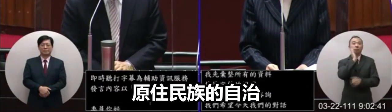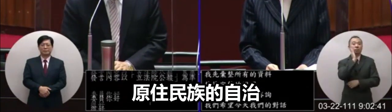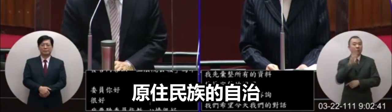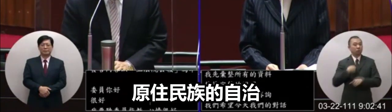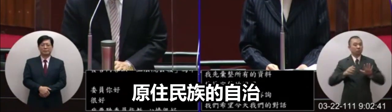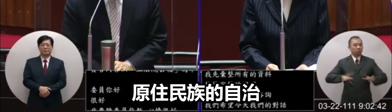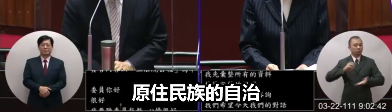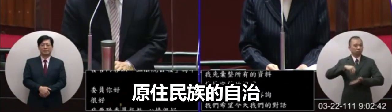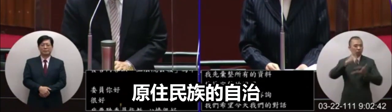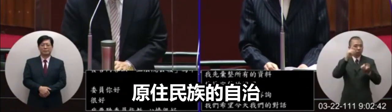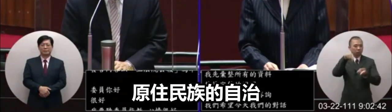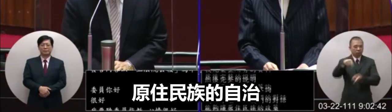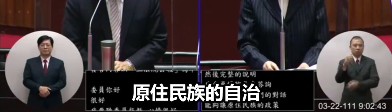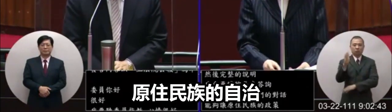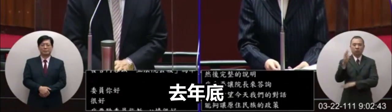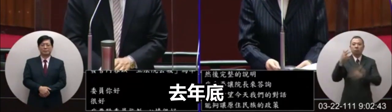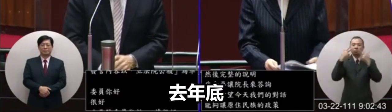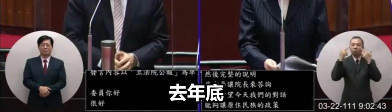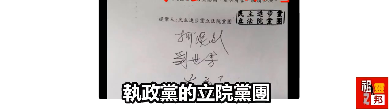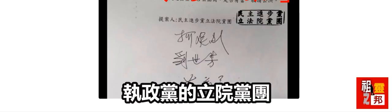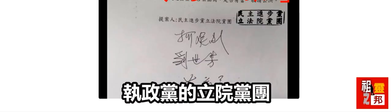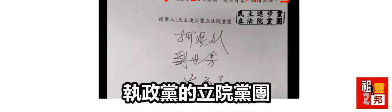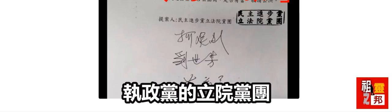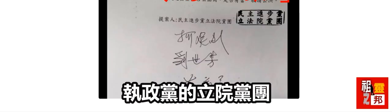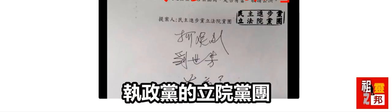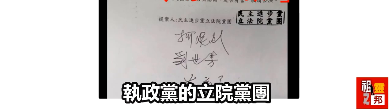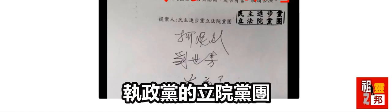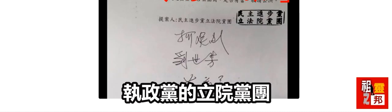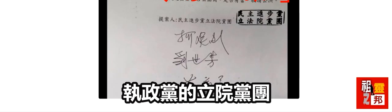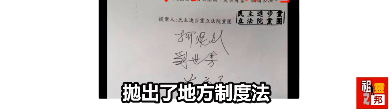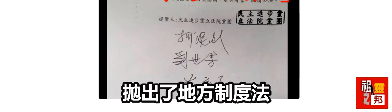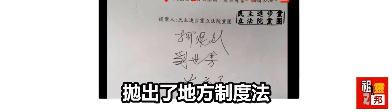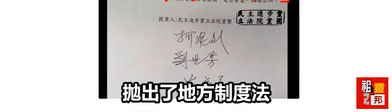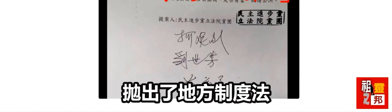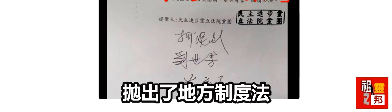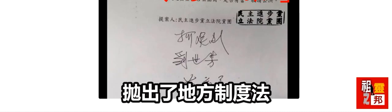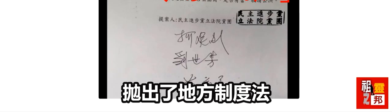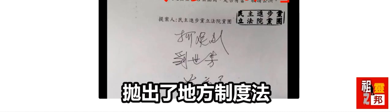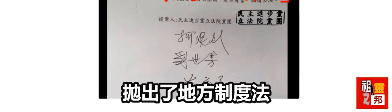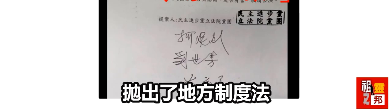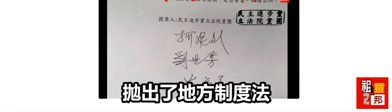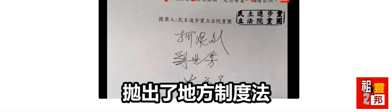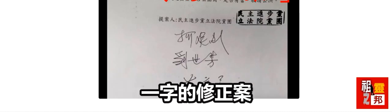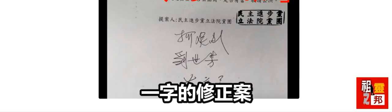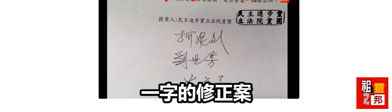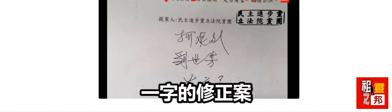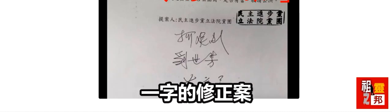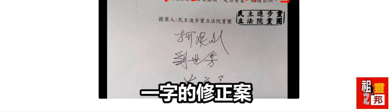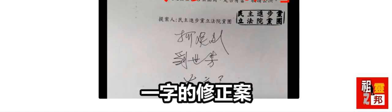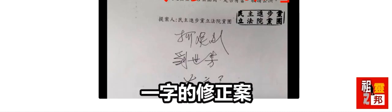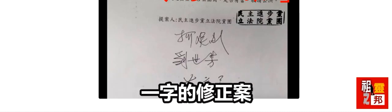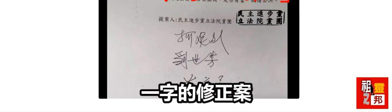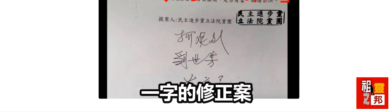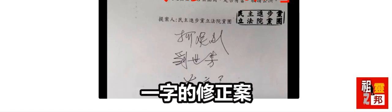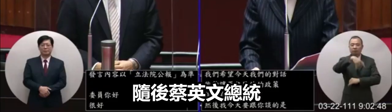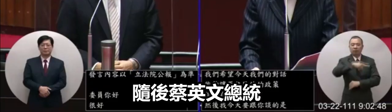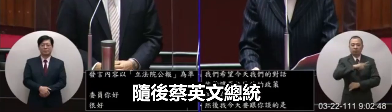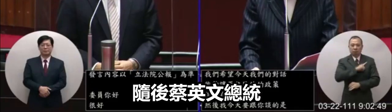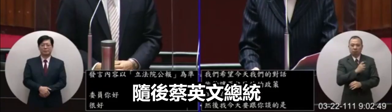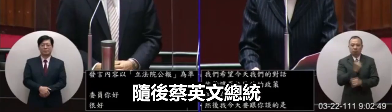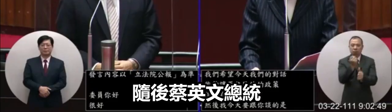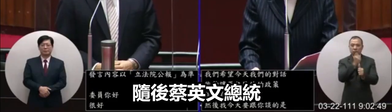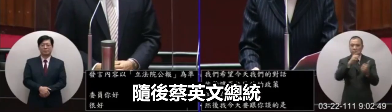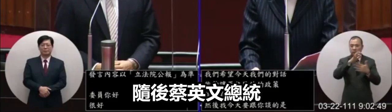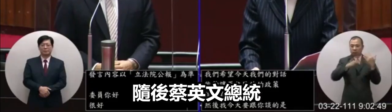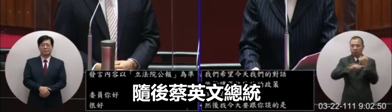原住民族的自治。去年底，执政党的立院党团抛出了地方制度法一致的修正案。随